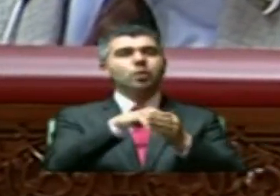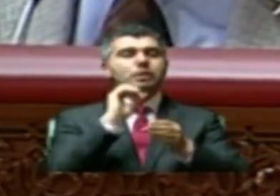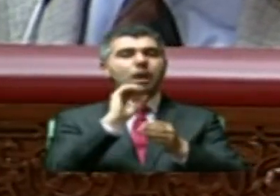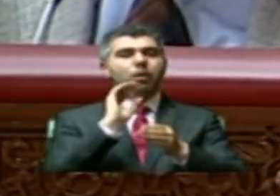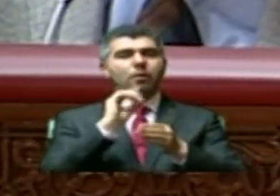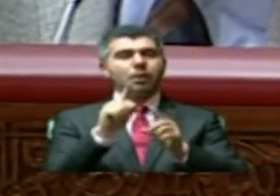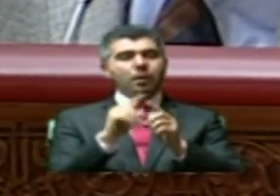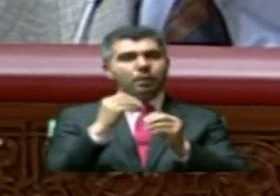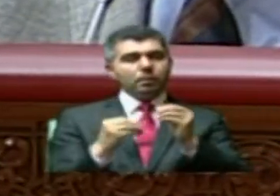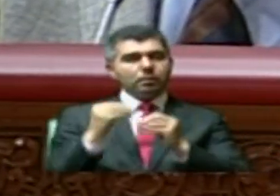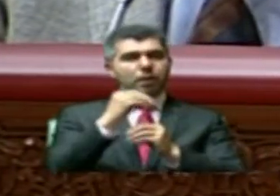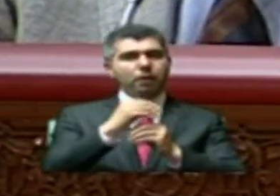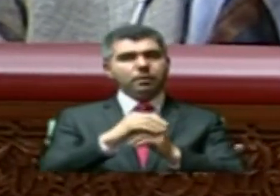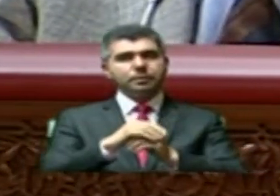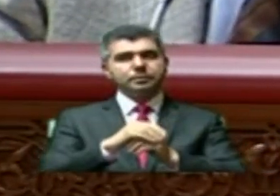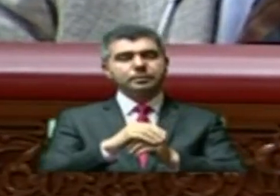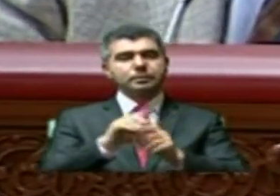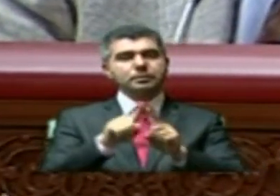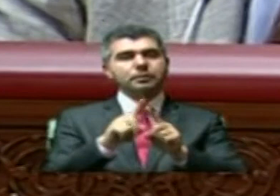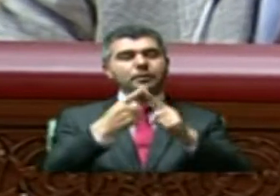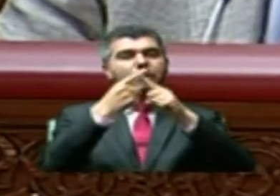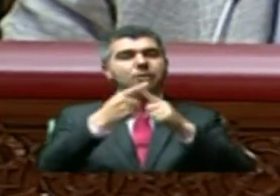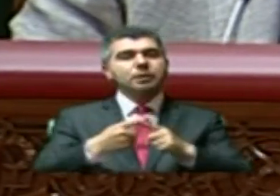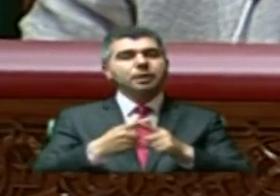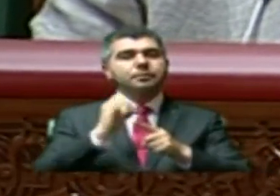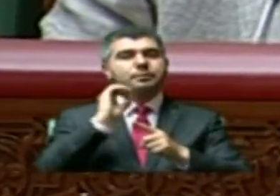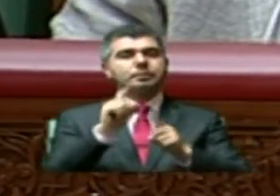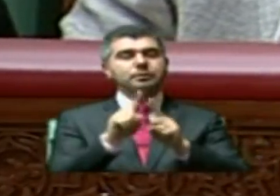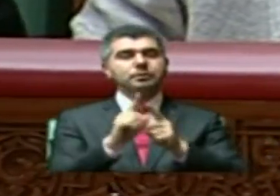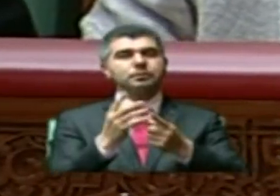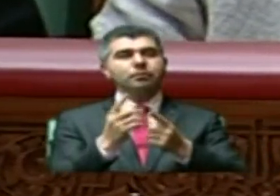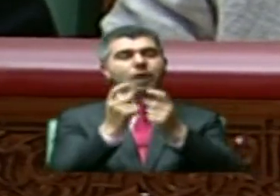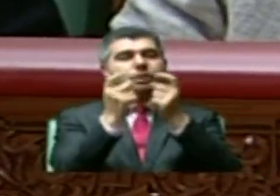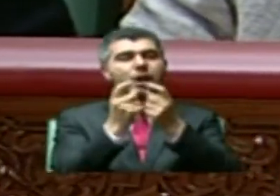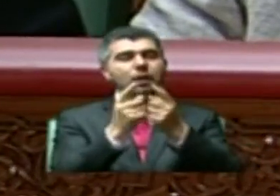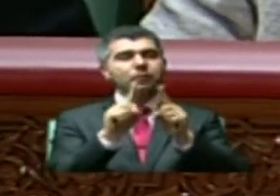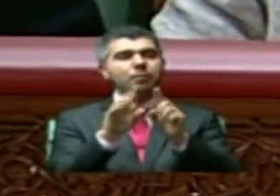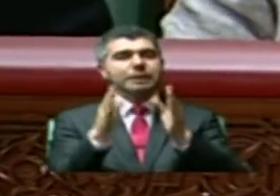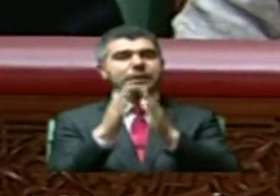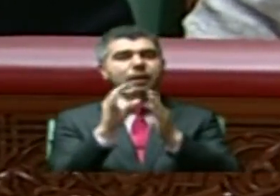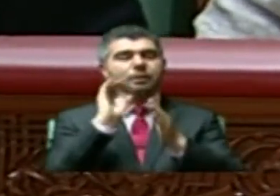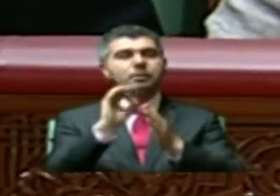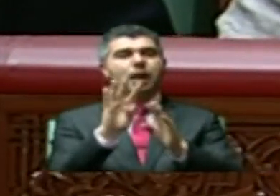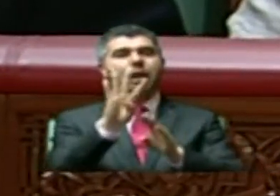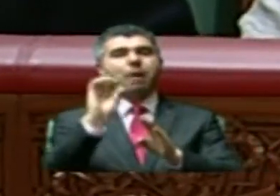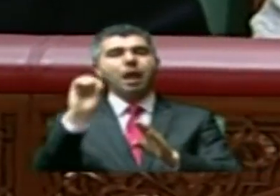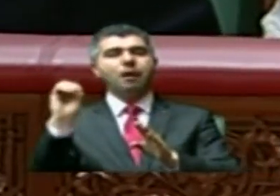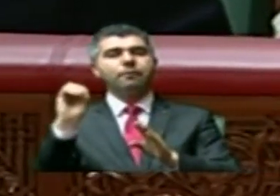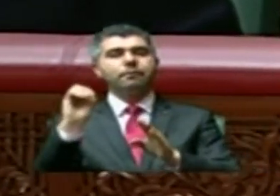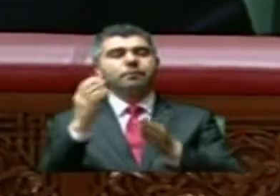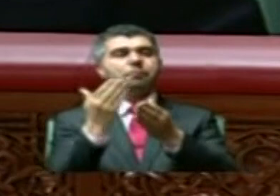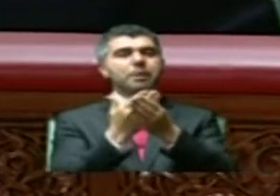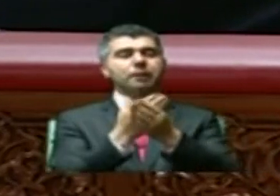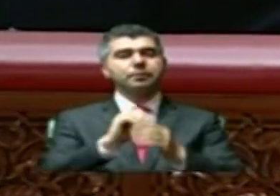الرابع ازداد هذه السنة في إطار قانون المالية، الصندوق ديال ضمان ديال المقاولات الصغرى والمتوسطة 4000 مشروع، ومن